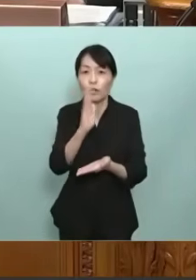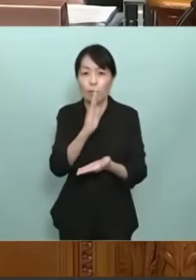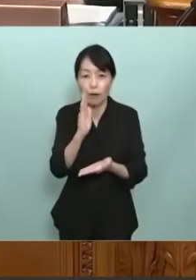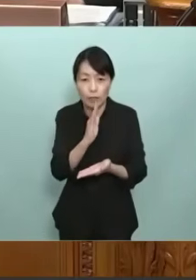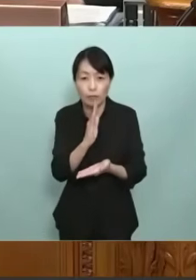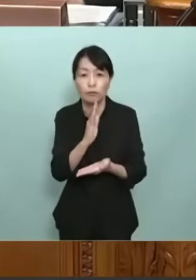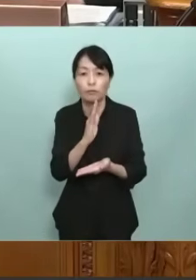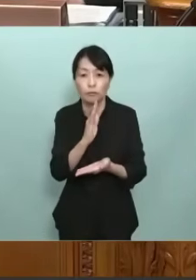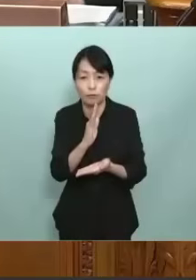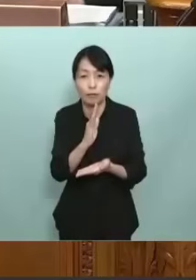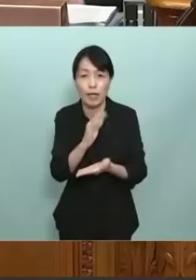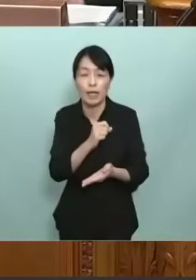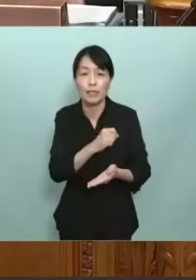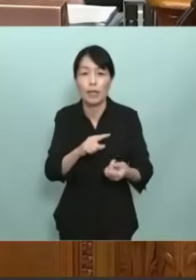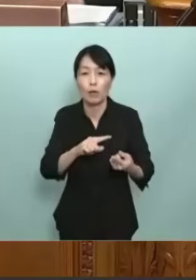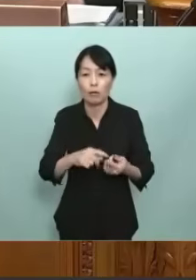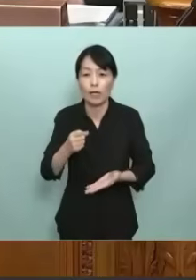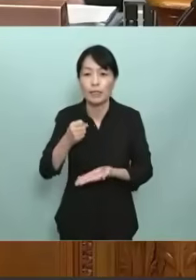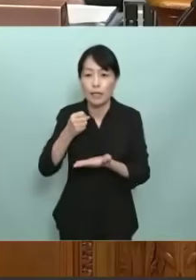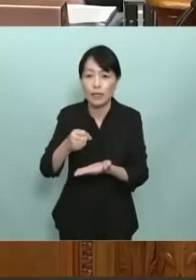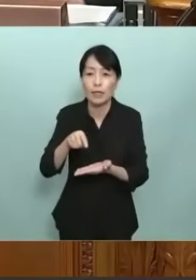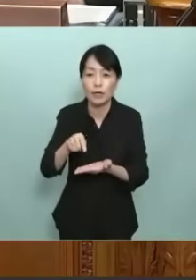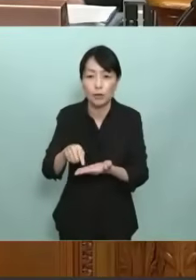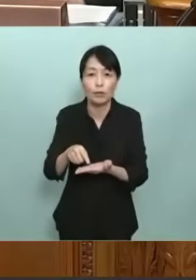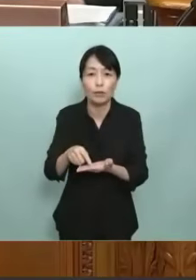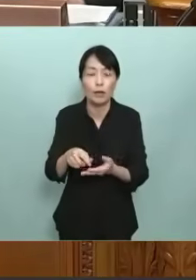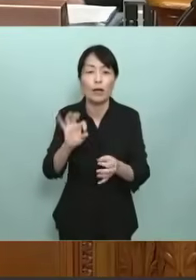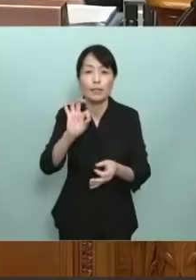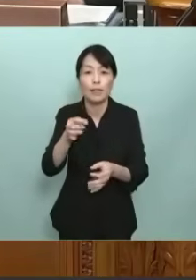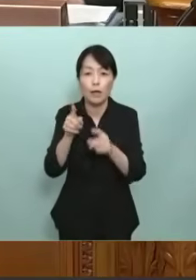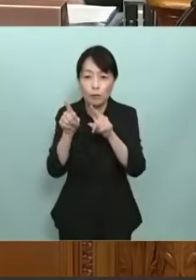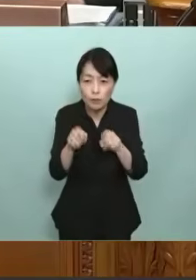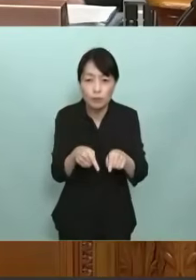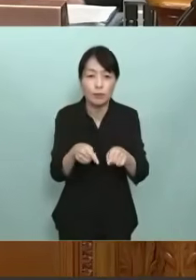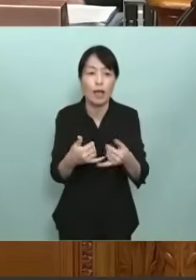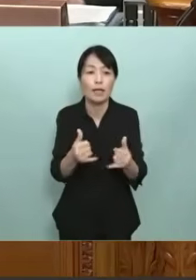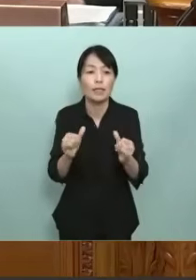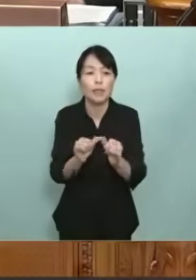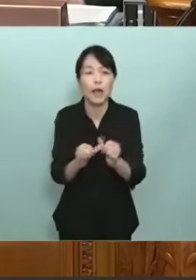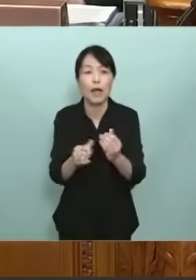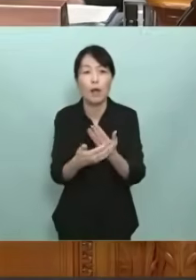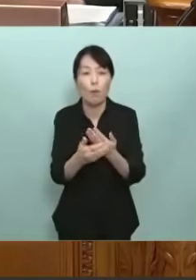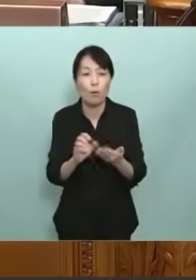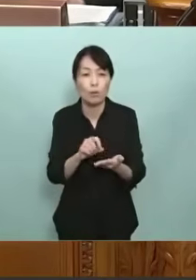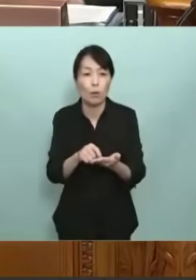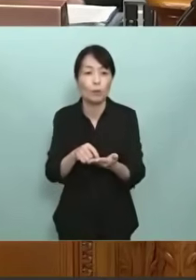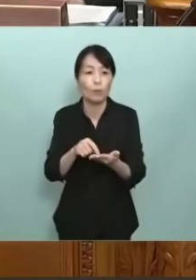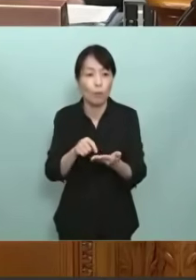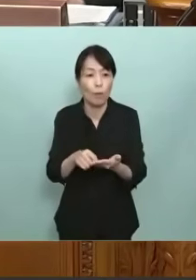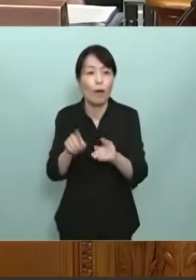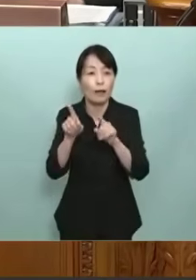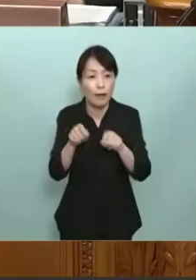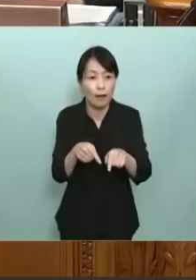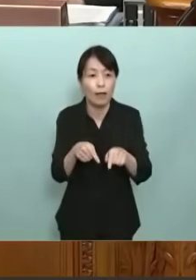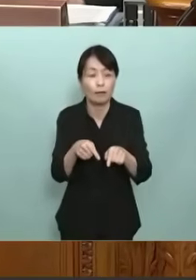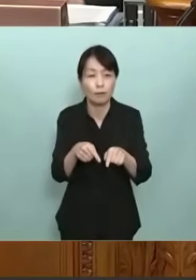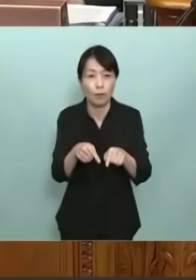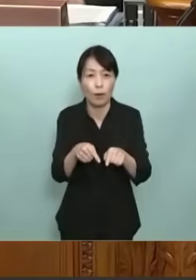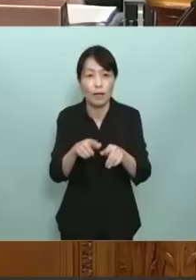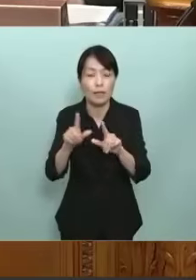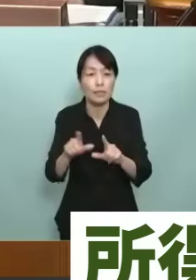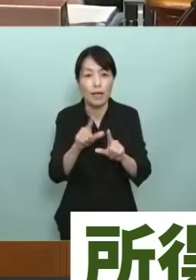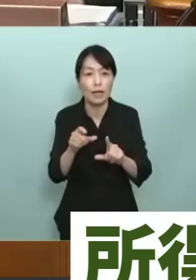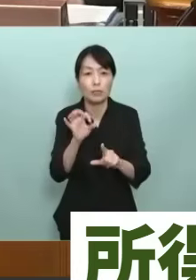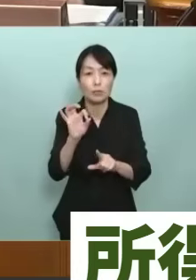よる減税社会保障費の軽減生活費の引き下げで国民の手取りを増やすことです